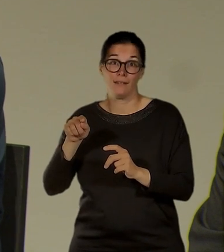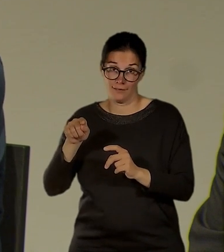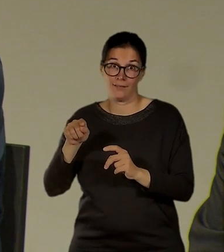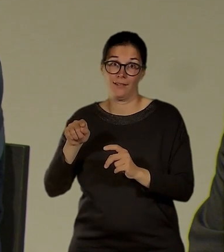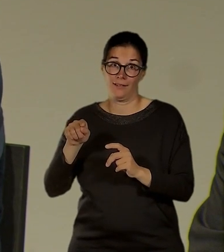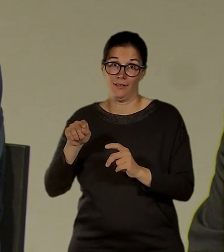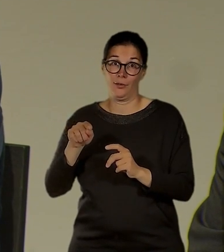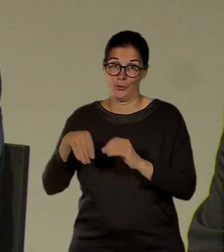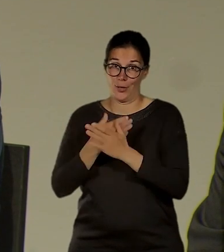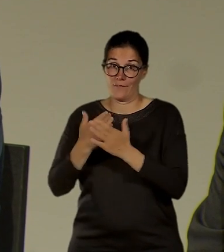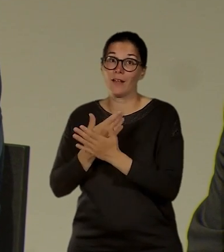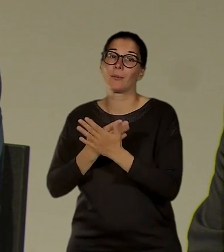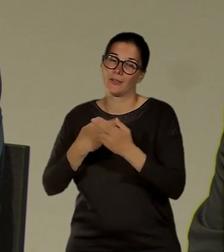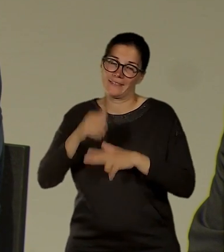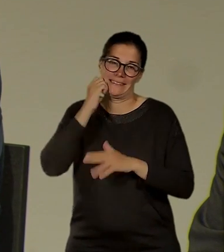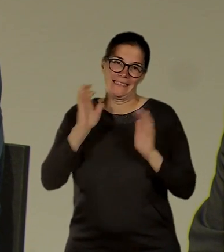zatížení toho území.